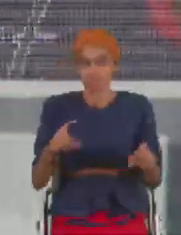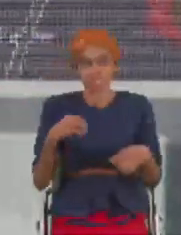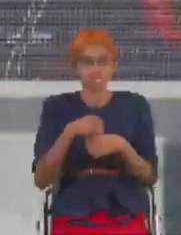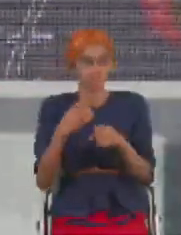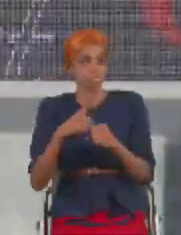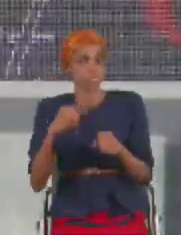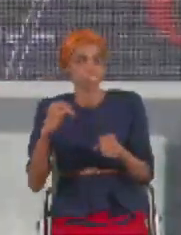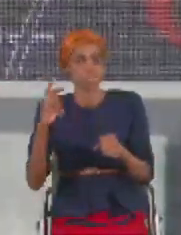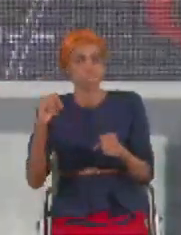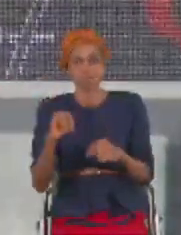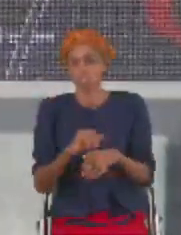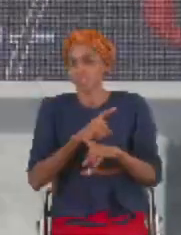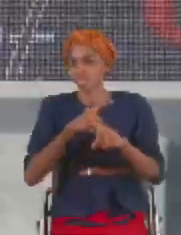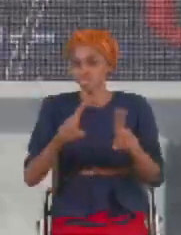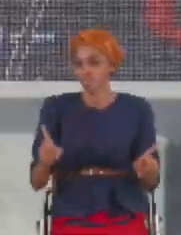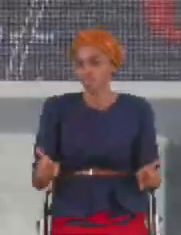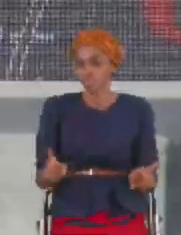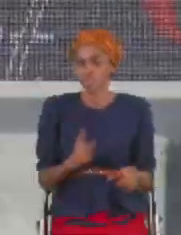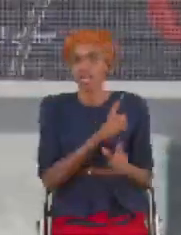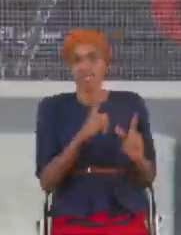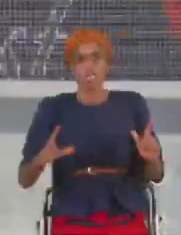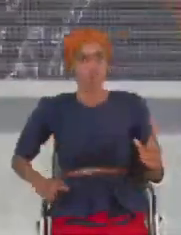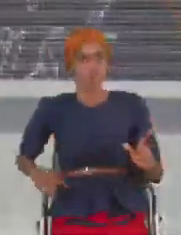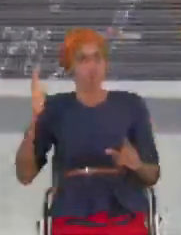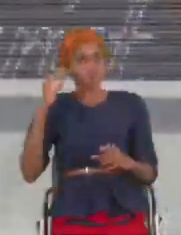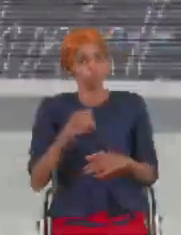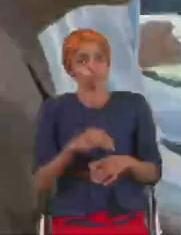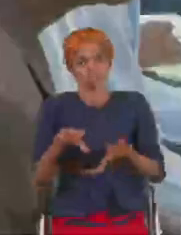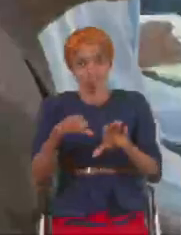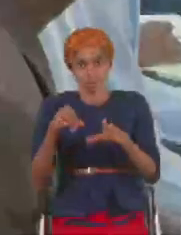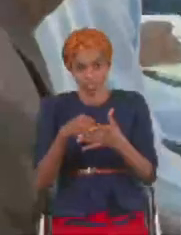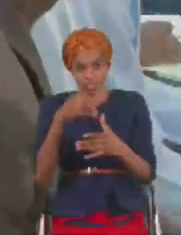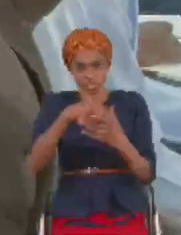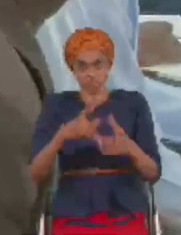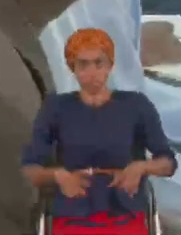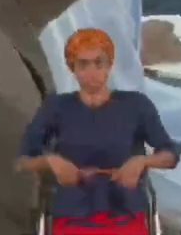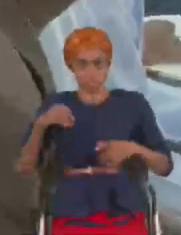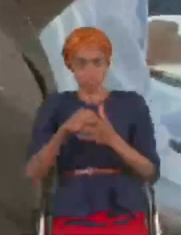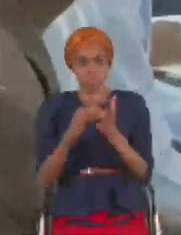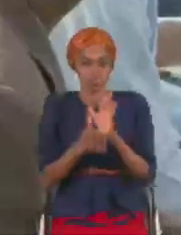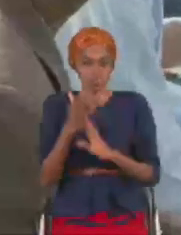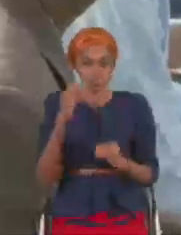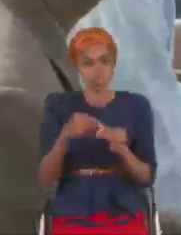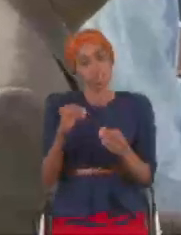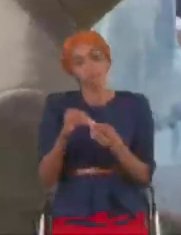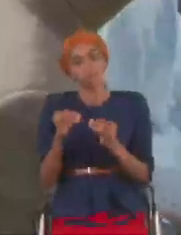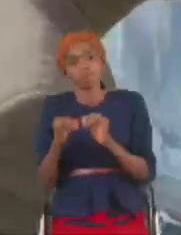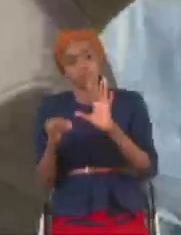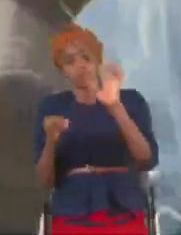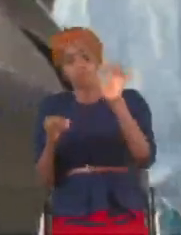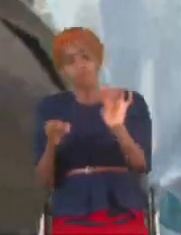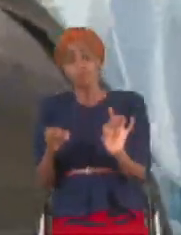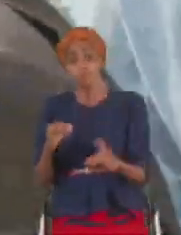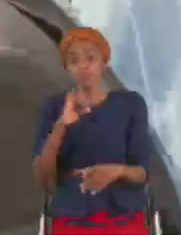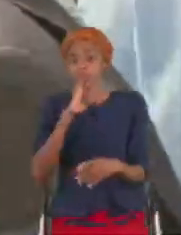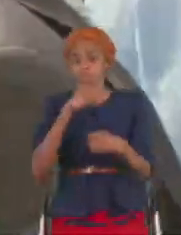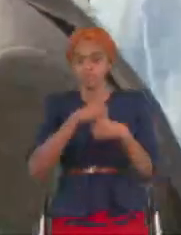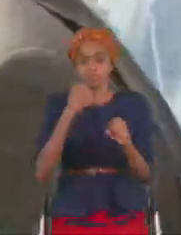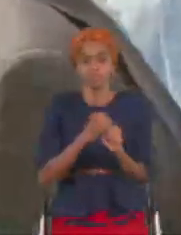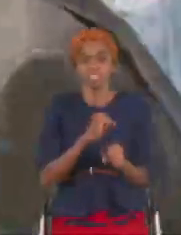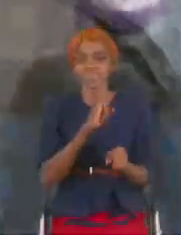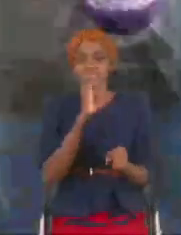illimité différents destins différents le seigneur l'a compris dans ta vie huitièmement c'est